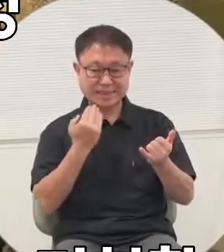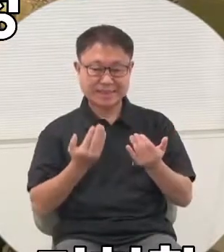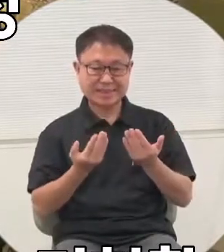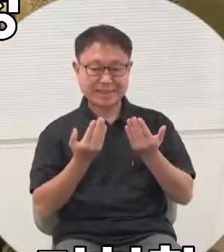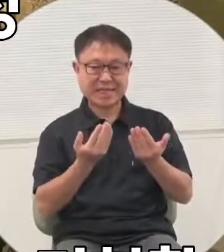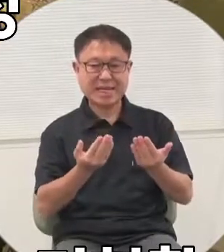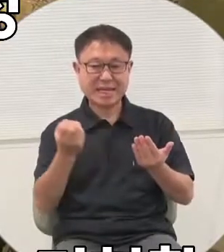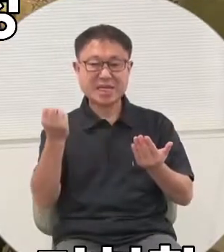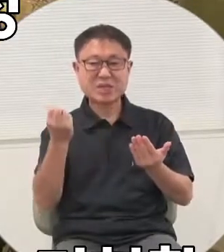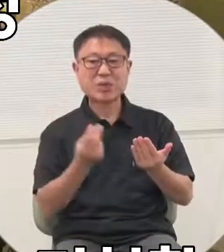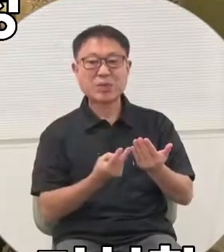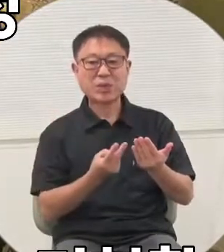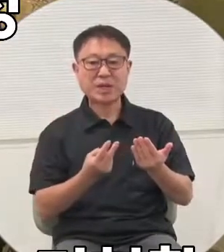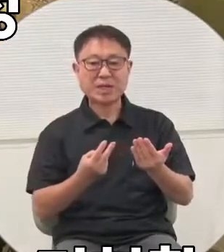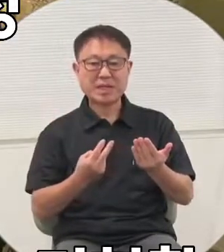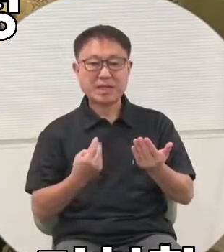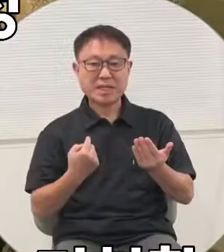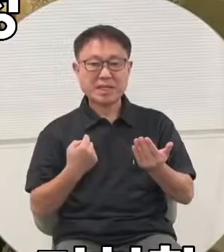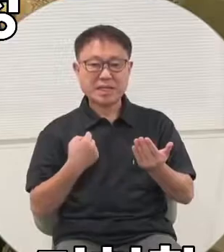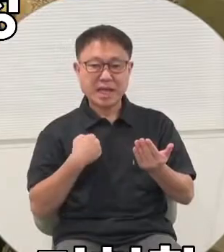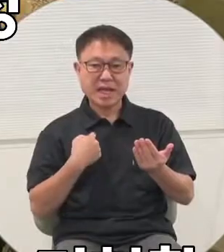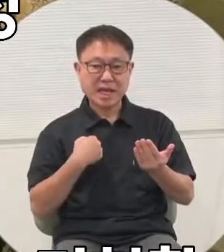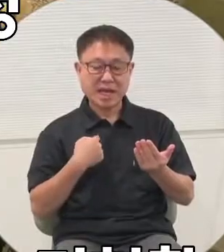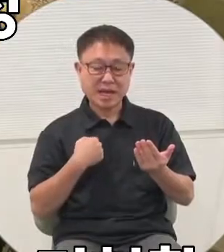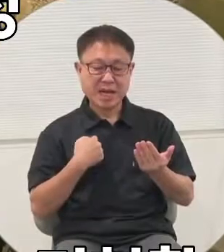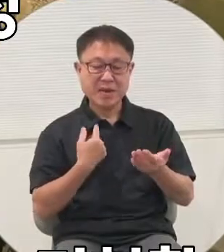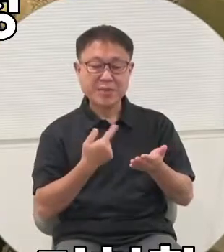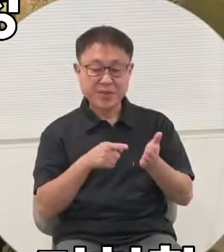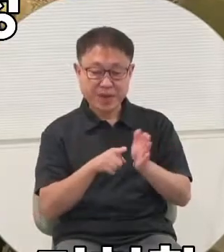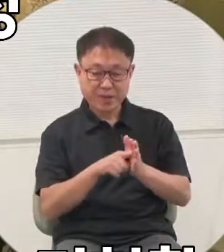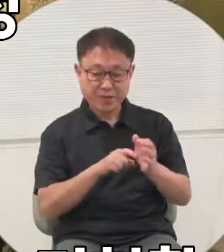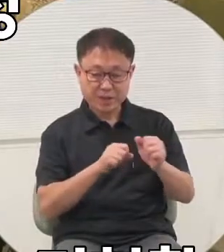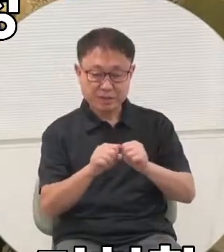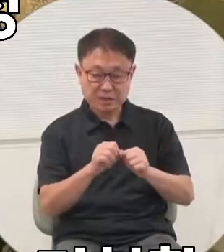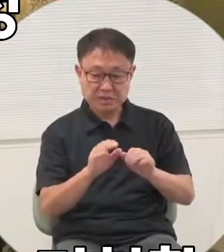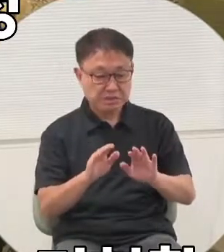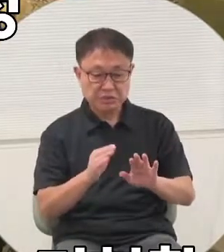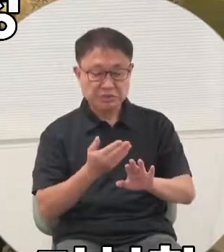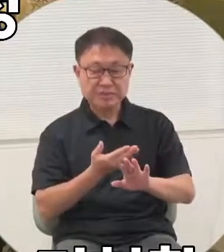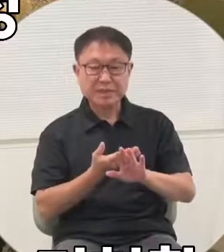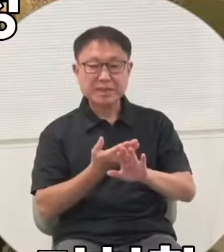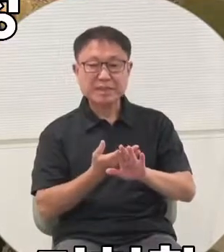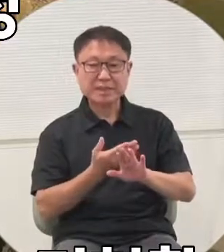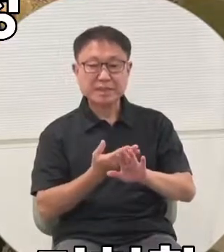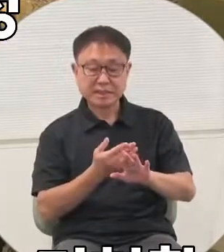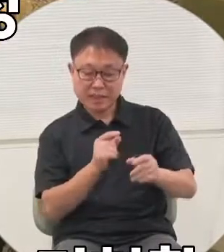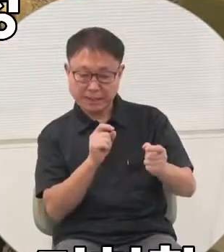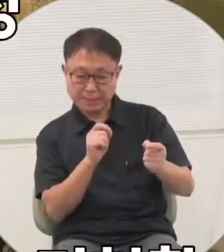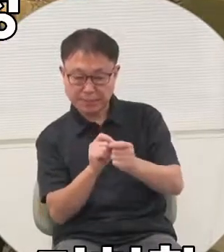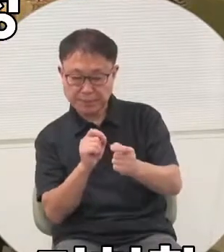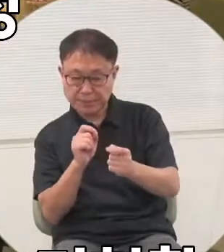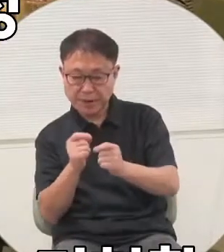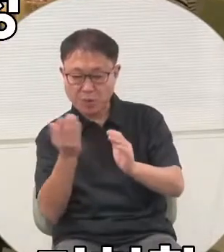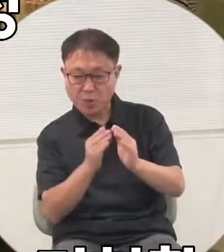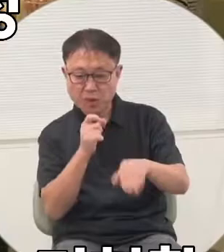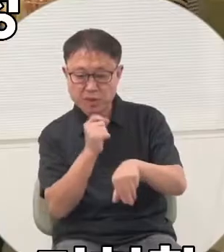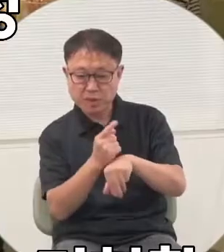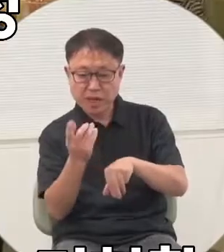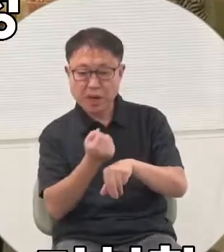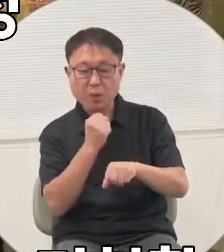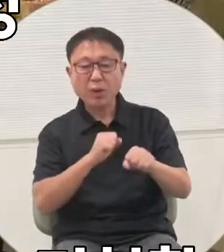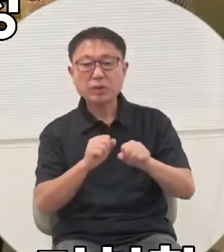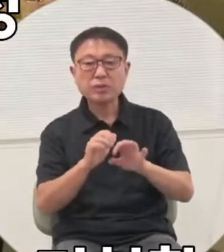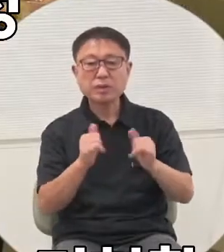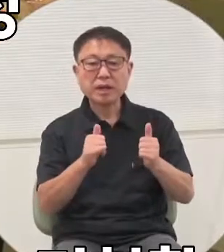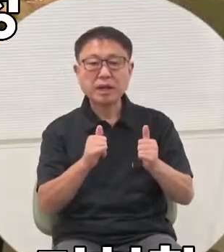그리고 자기 위안으로 활동도 하지만 요새는 그렇지 않잖아요. 지역사회가 굉장히 밀접해서 공공성을 갖고 활동하는 분들이